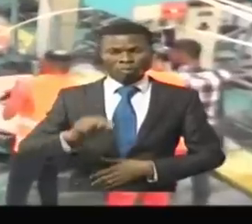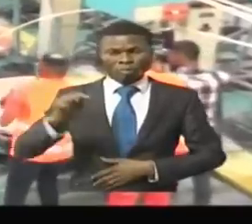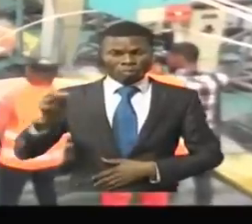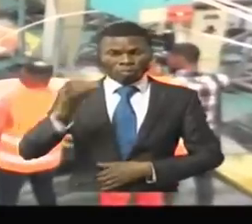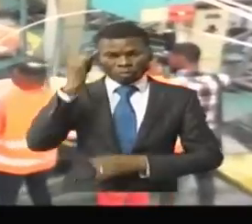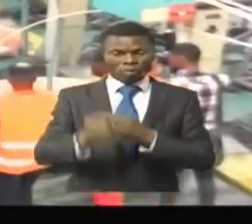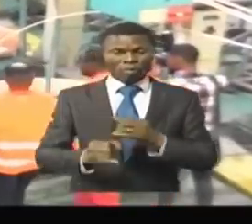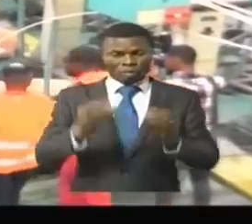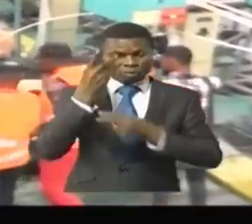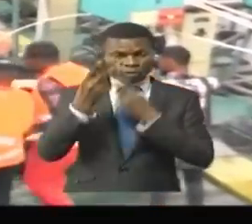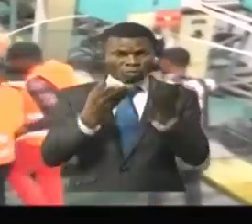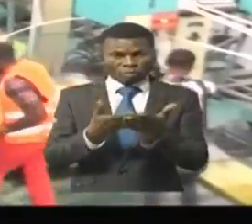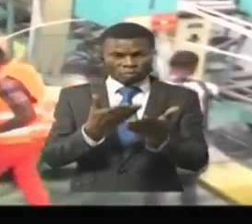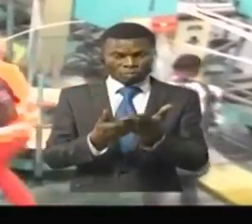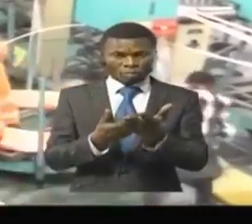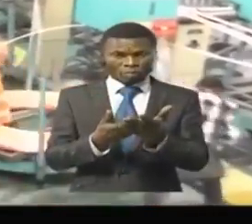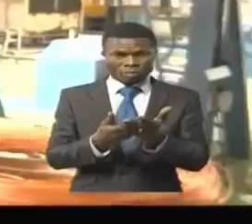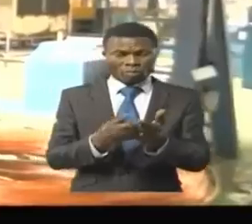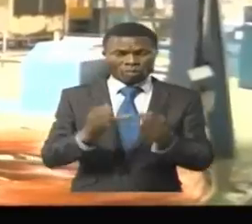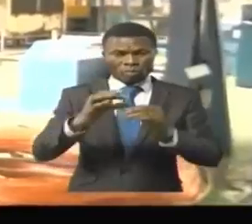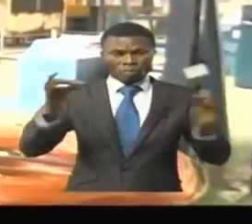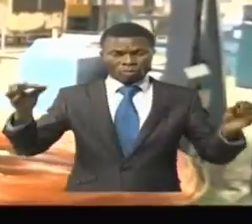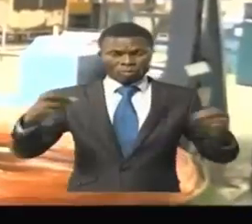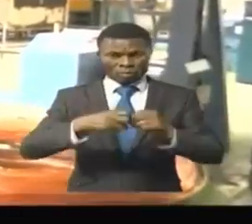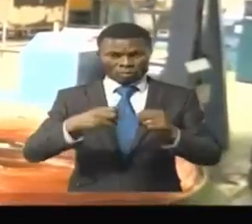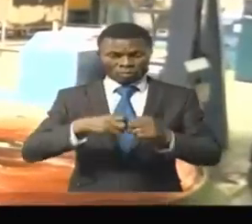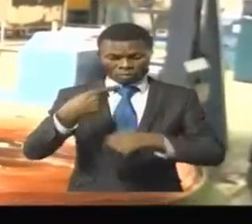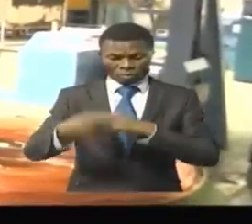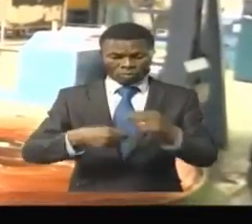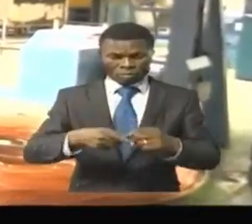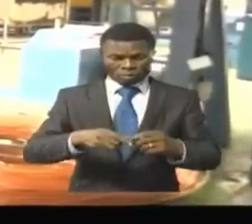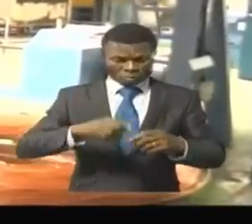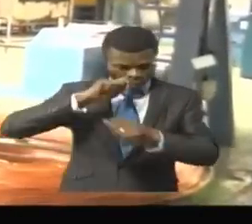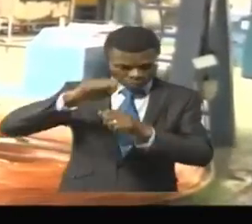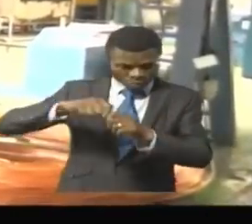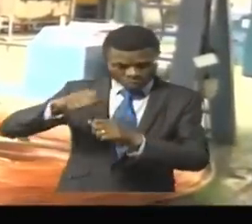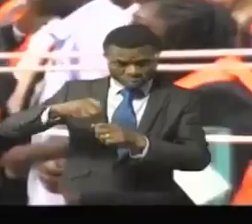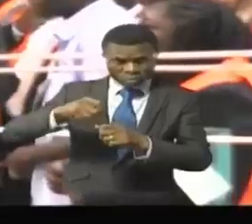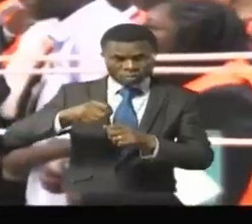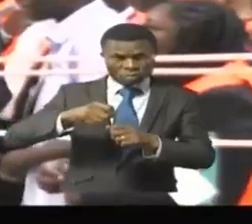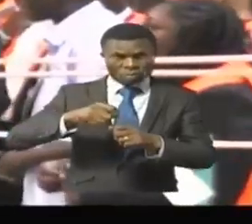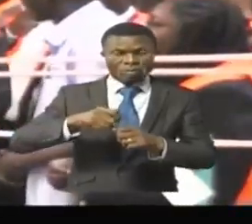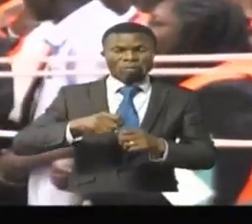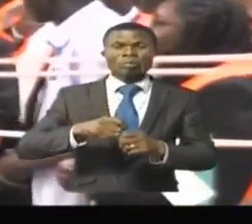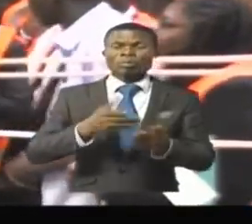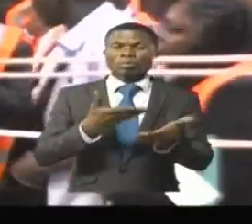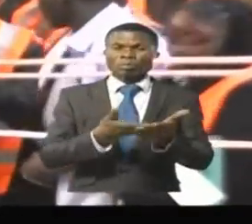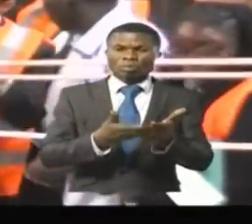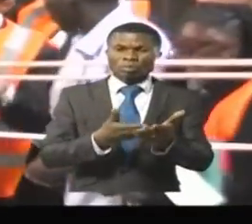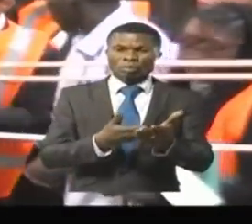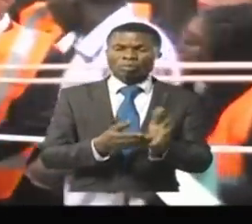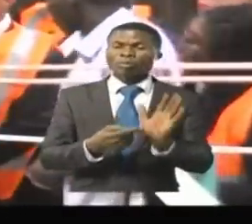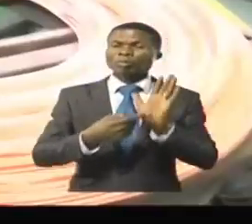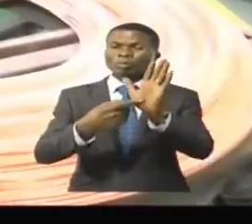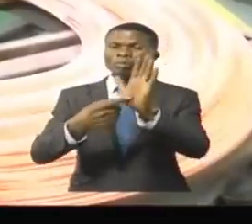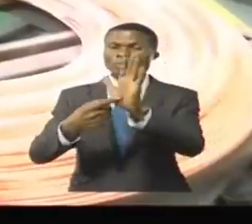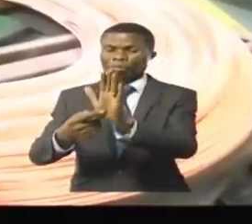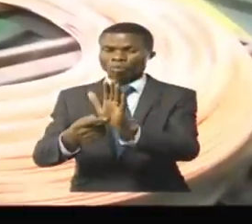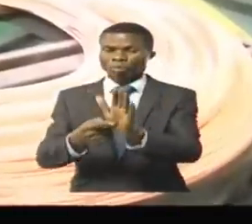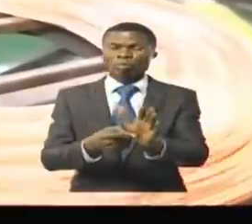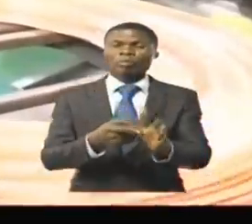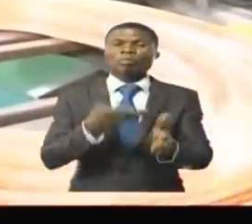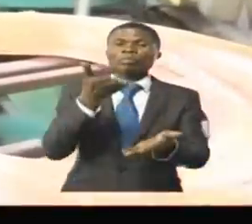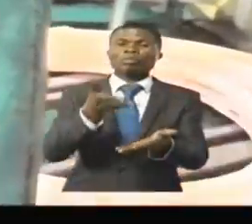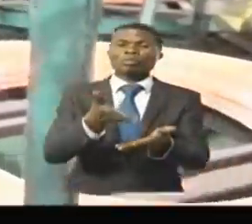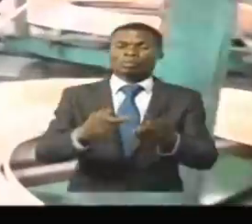de cette visite de Proton Kabelec. Commencé par le laboratoire où cette hôte de marque a eu droit à la présentation de quelques échantillons